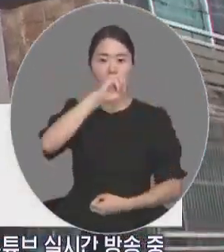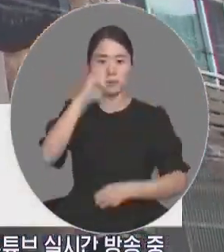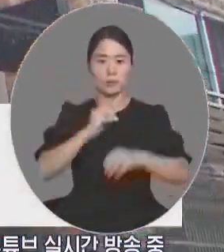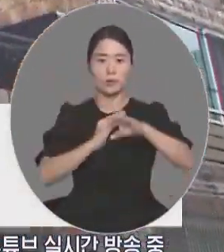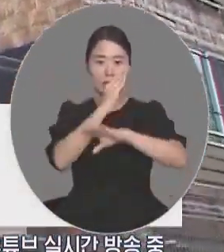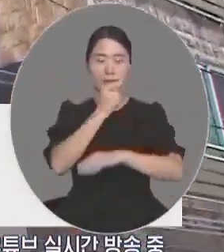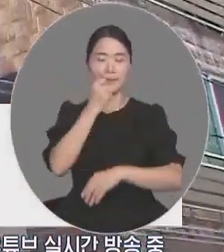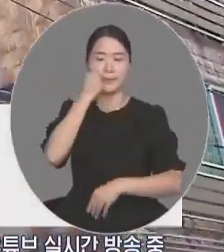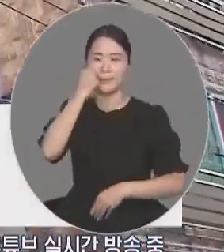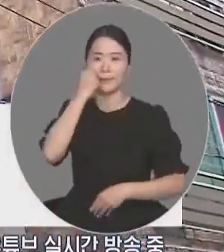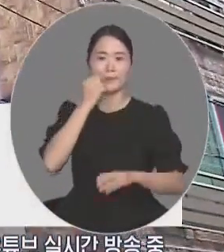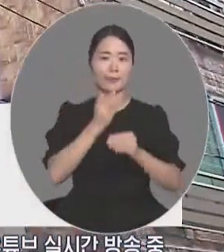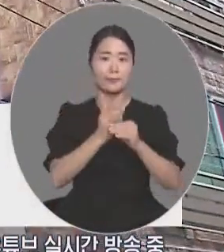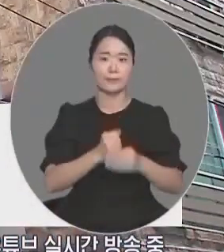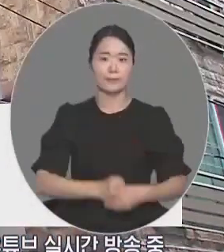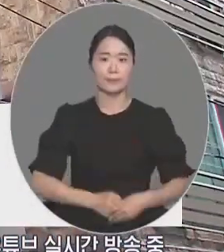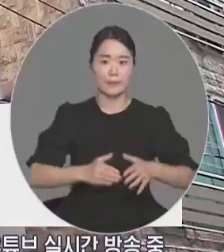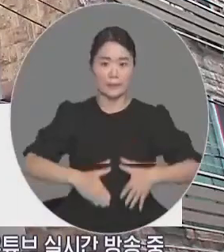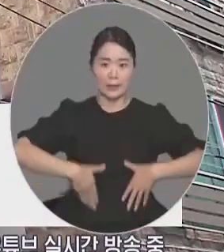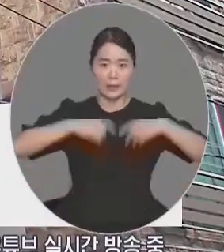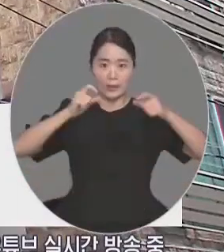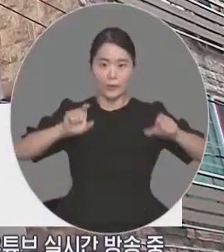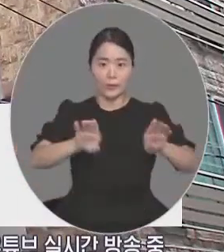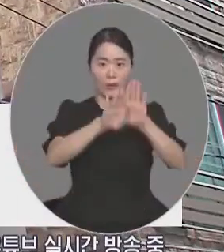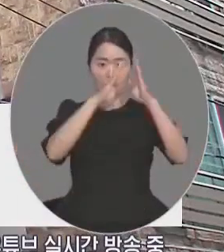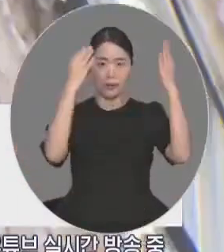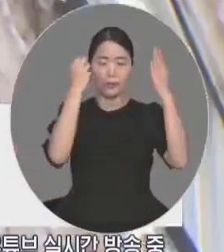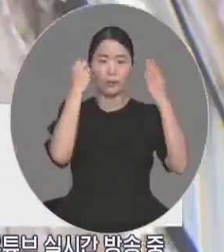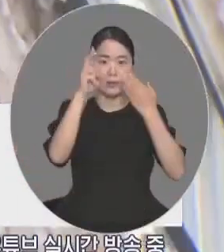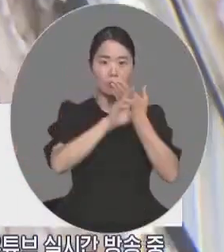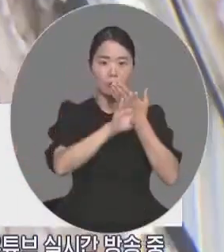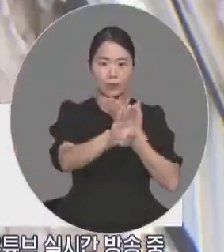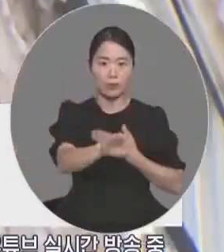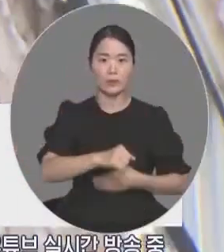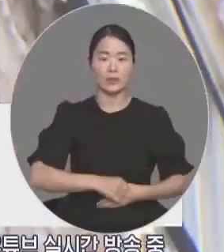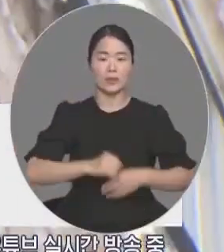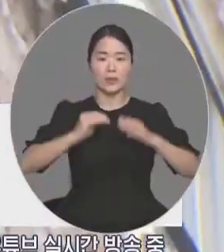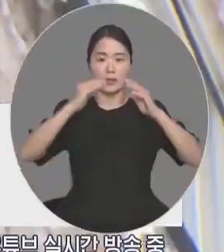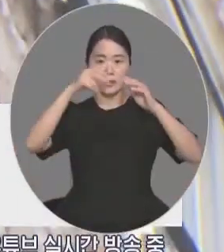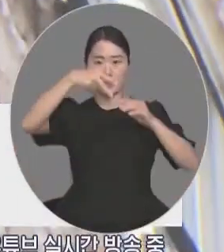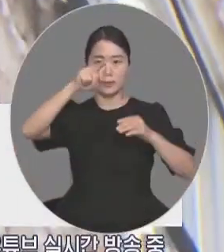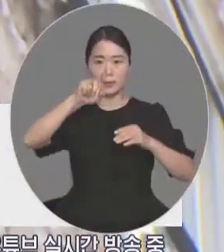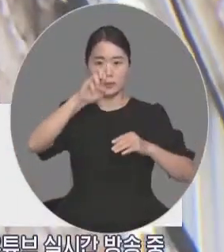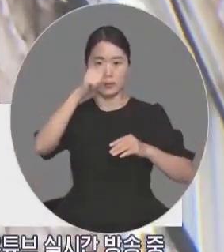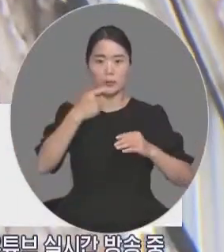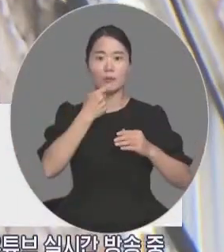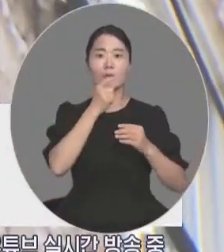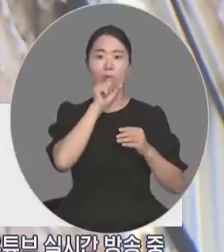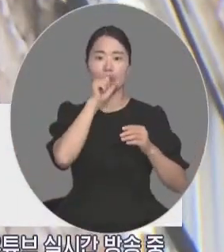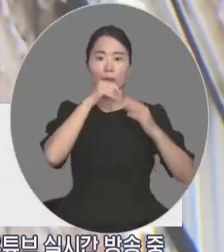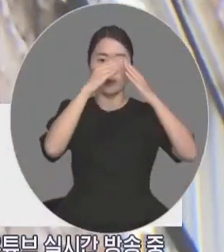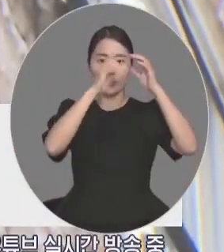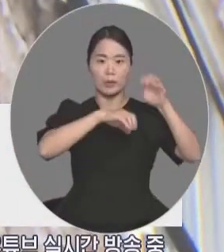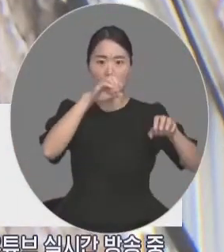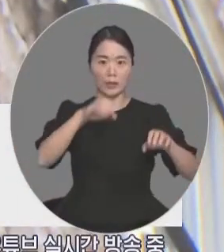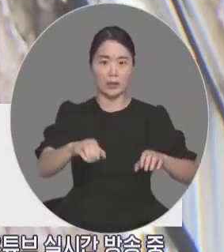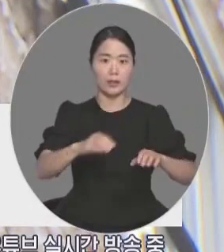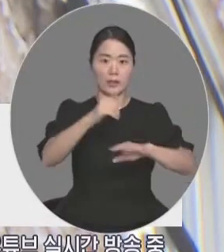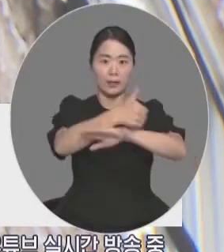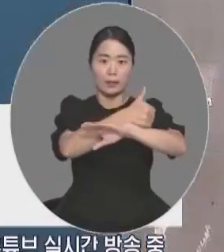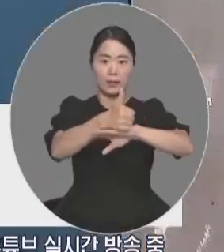있습니다 남구는 개관 이후 두 달간 3호 철새마을 게스트하우스의 460명의 투숙객이